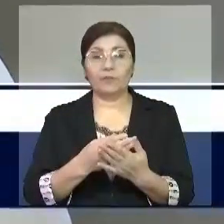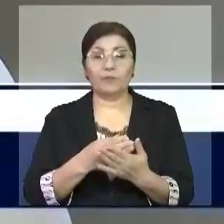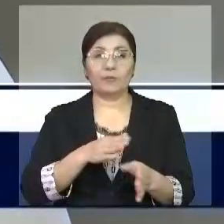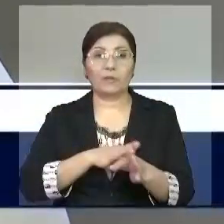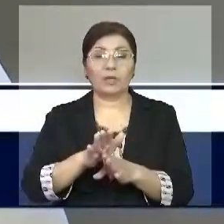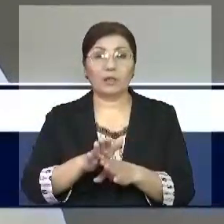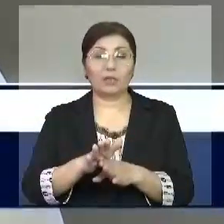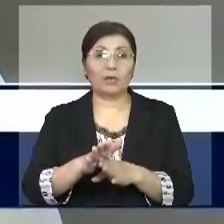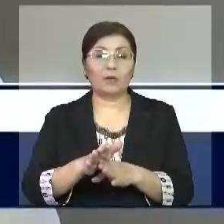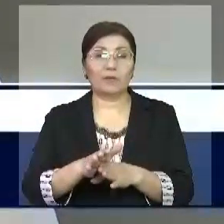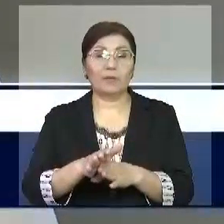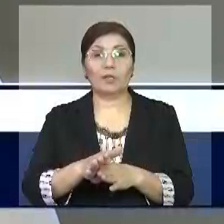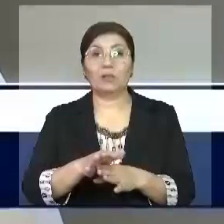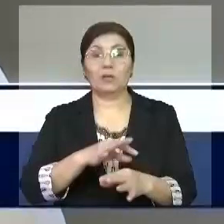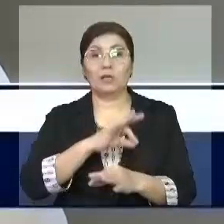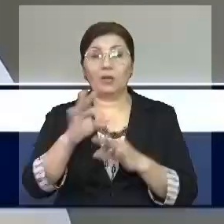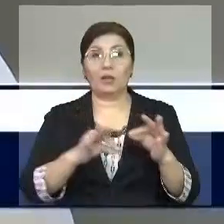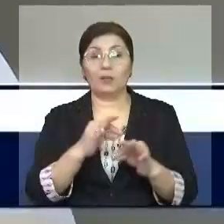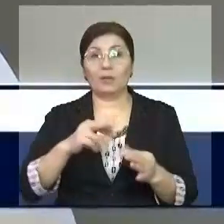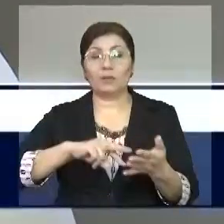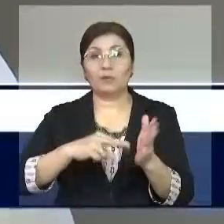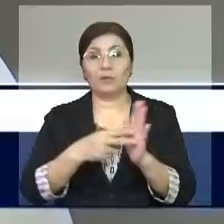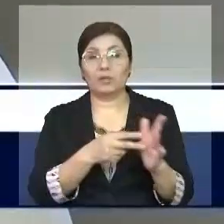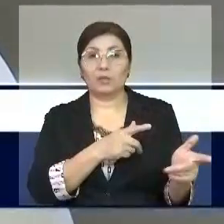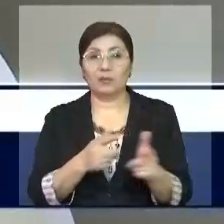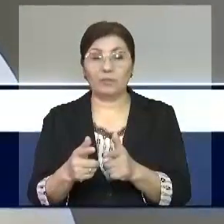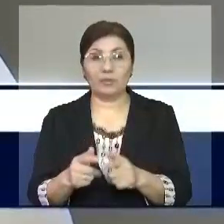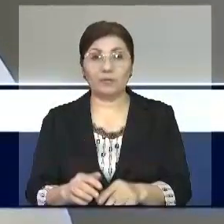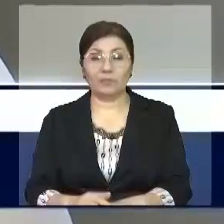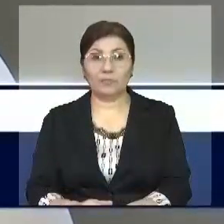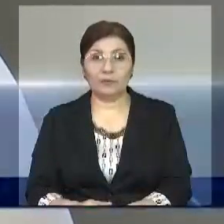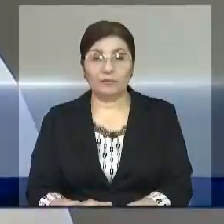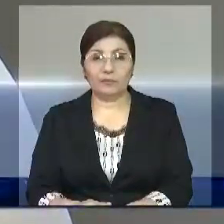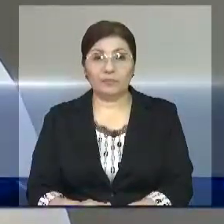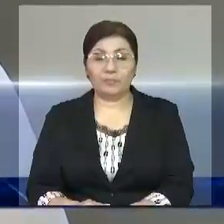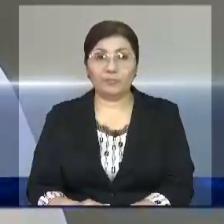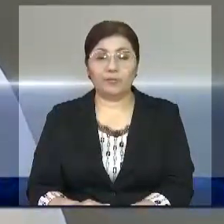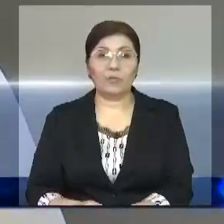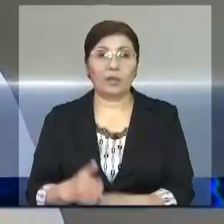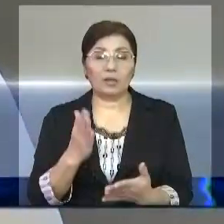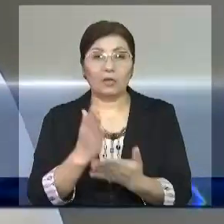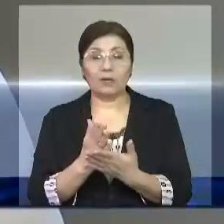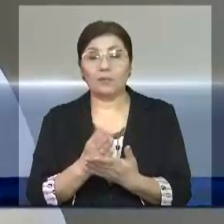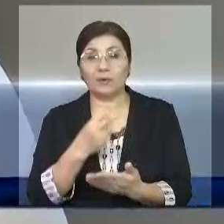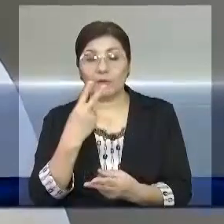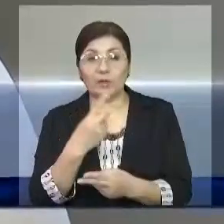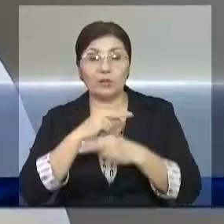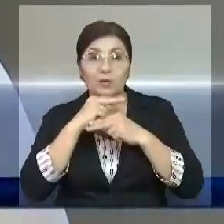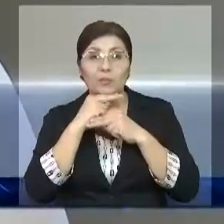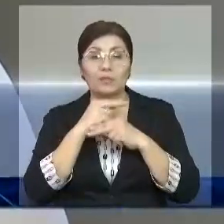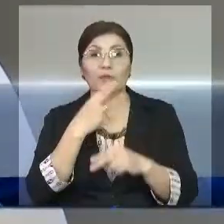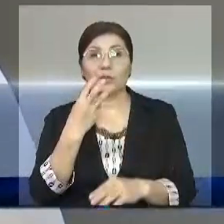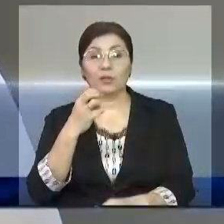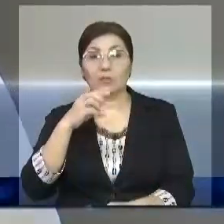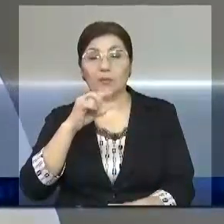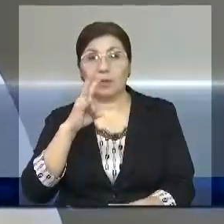то есть составляется план, где имеются риски перехода объектов на трехсменное обучение, где имеется дефицит мест, и